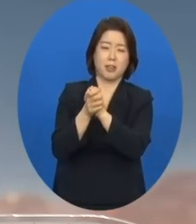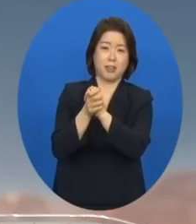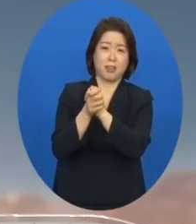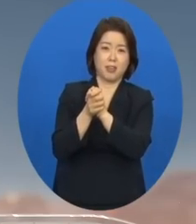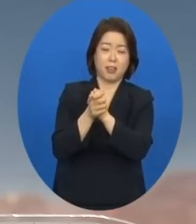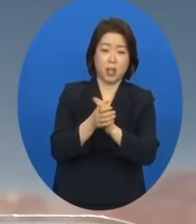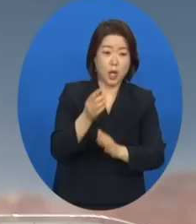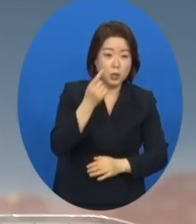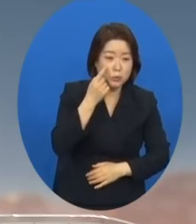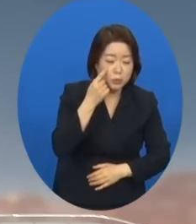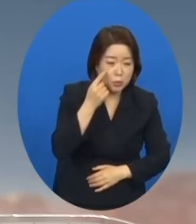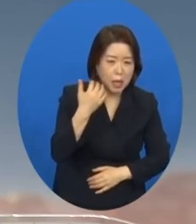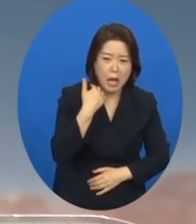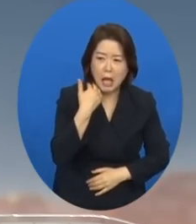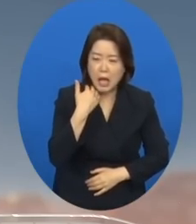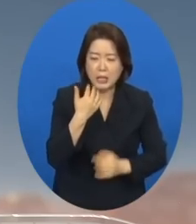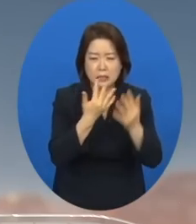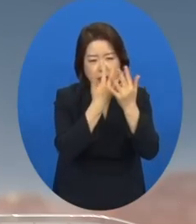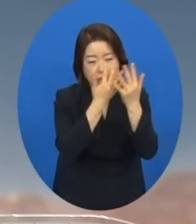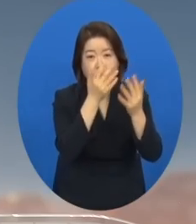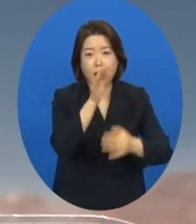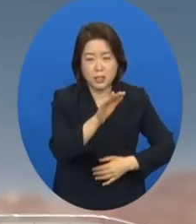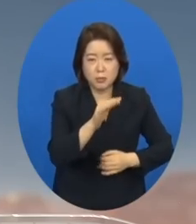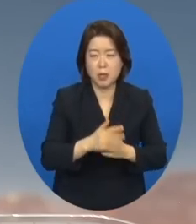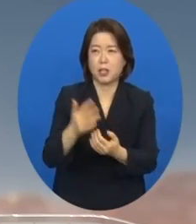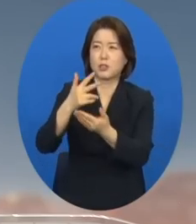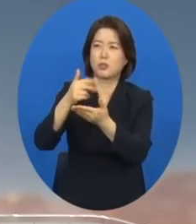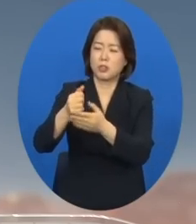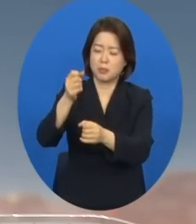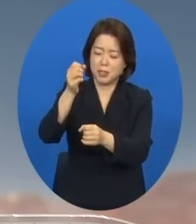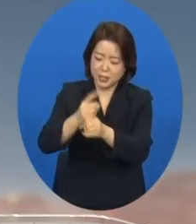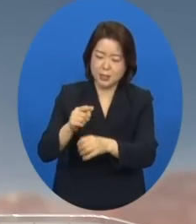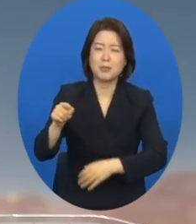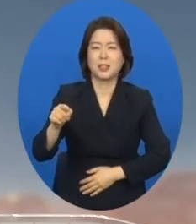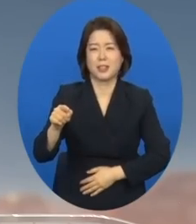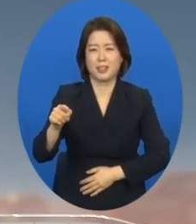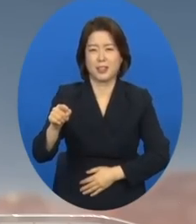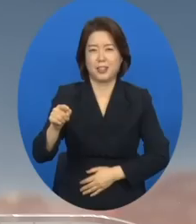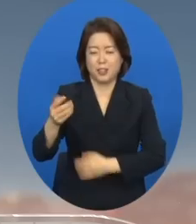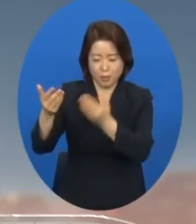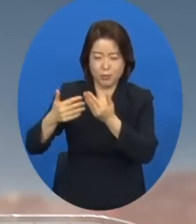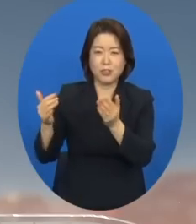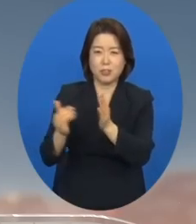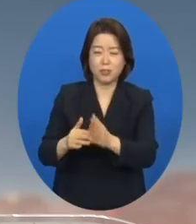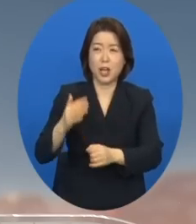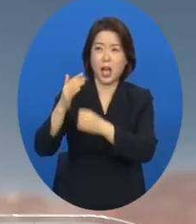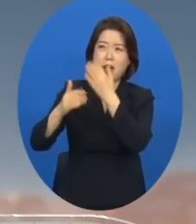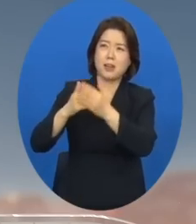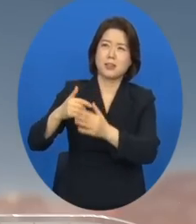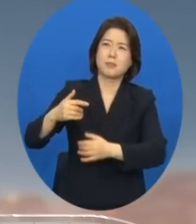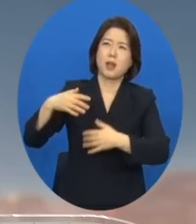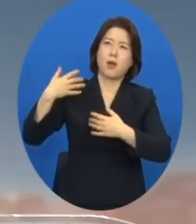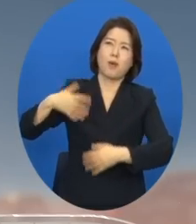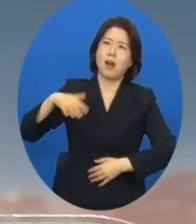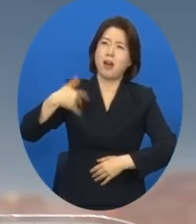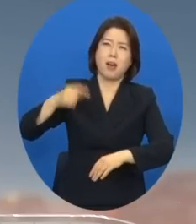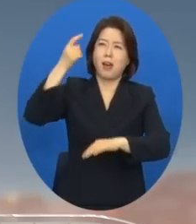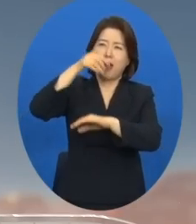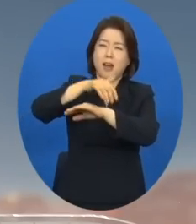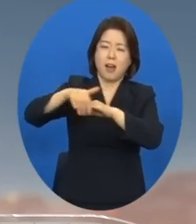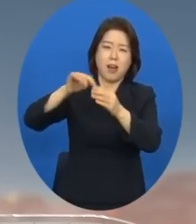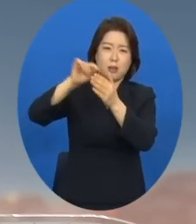것은 별로 없어 보여도 주님은 이미 그 하나님의 놀라운 경륜 속에 섭리 가운데 이미